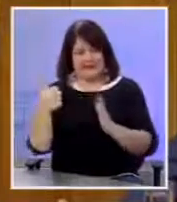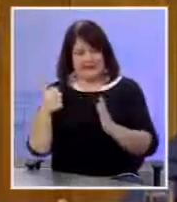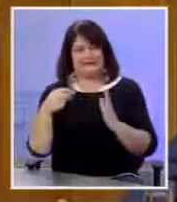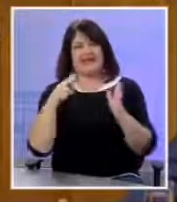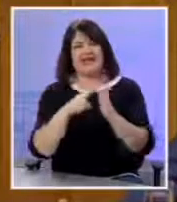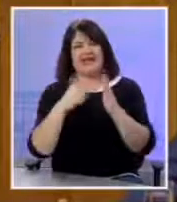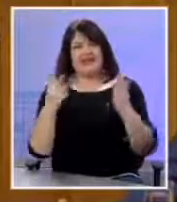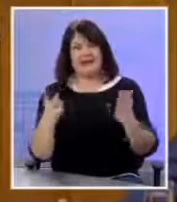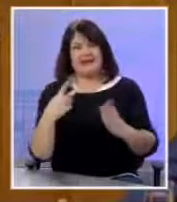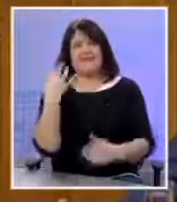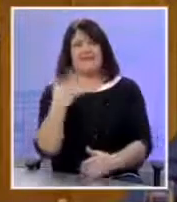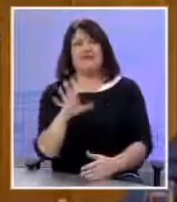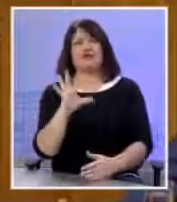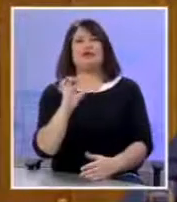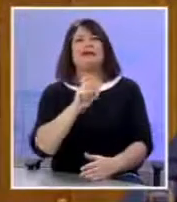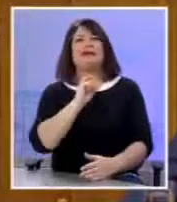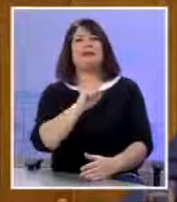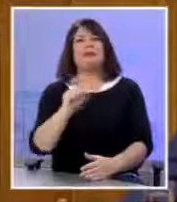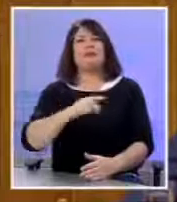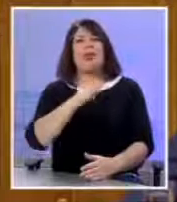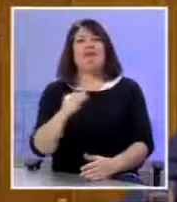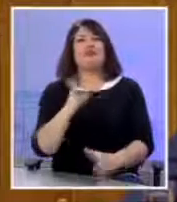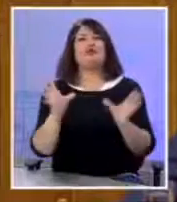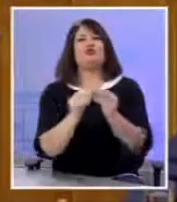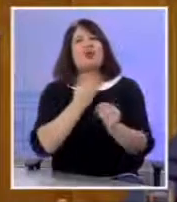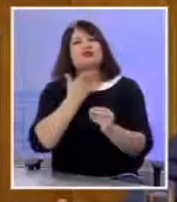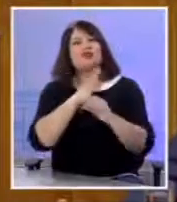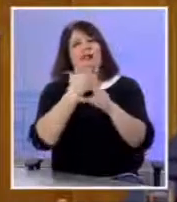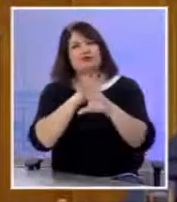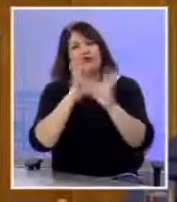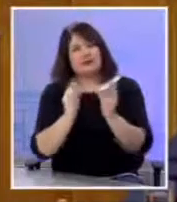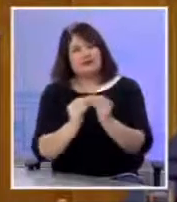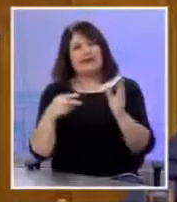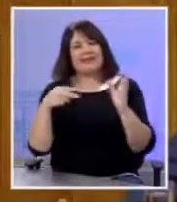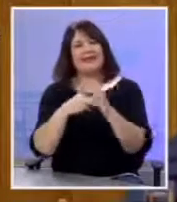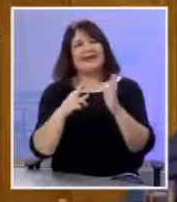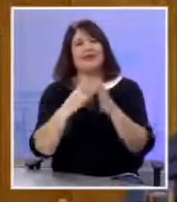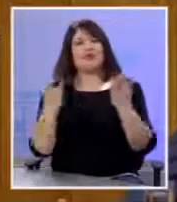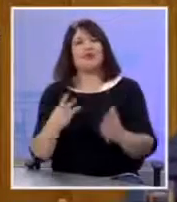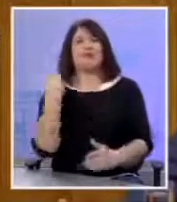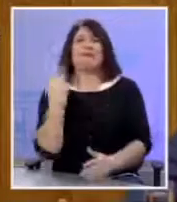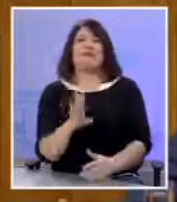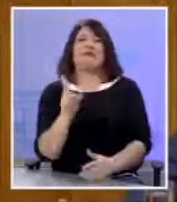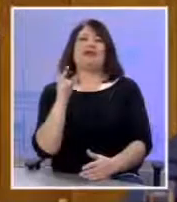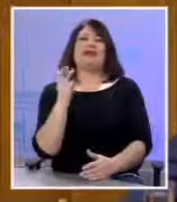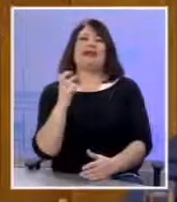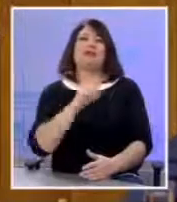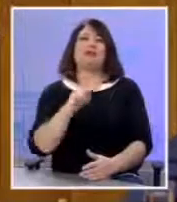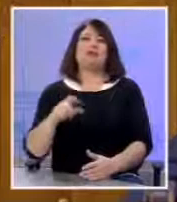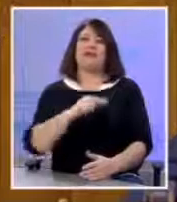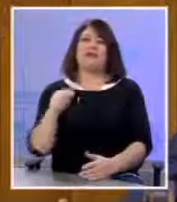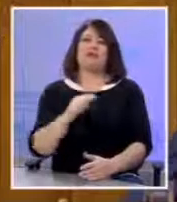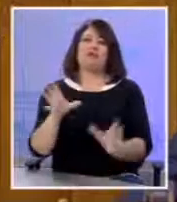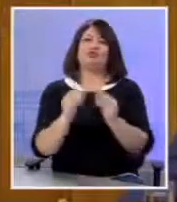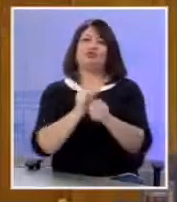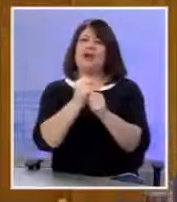2017, 550 εκατομμύρια ευρώ. Για το 2018, 530 εκατομμύρια ευρώ.